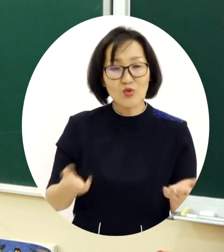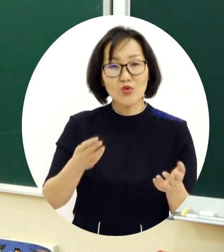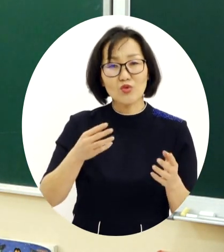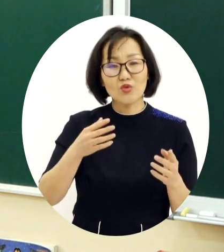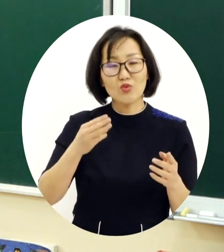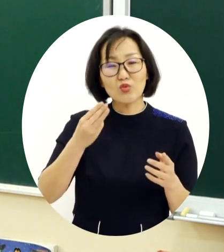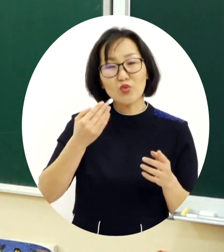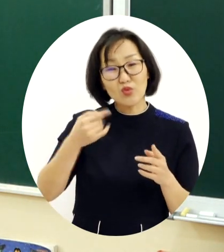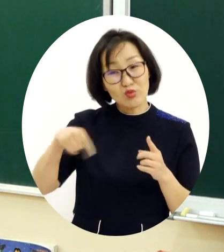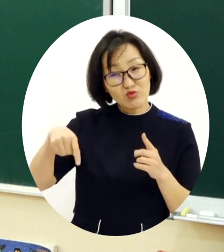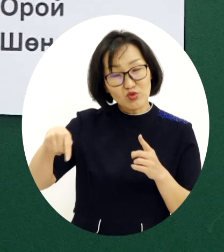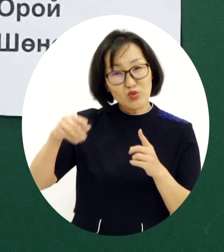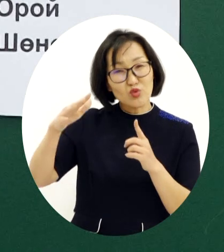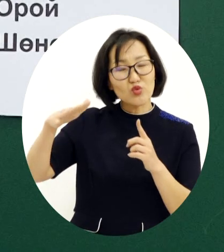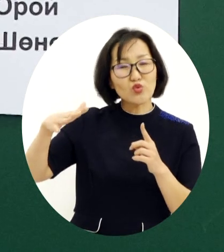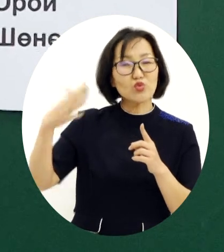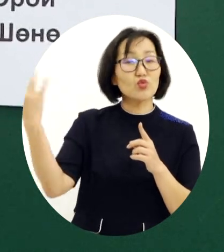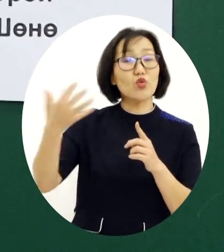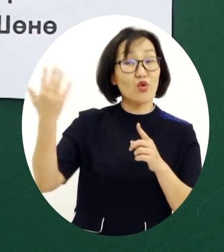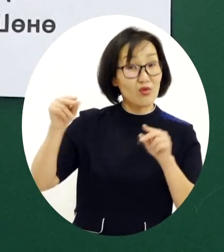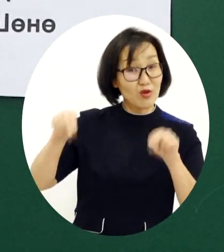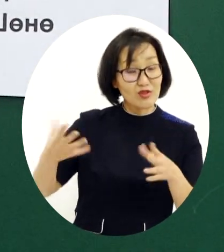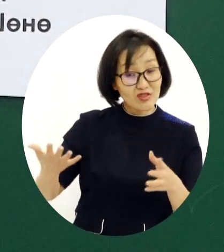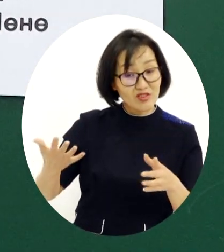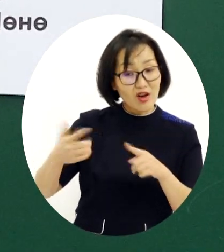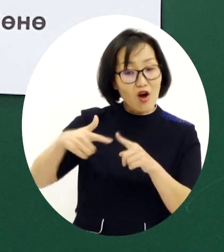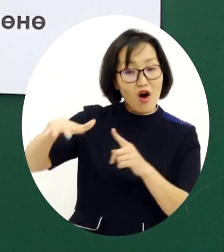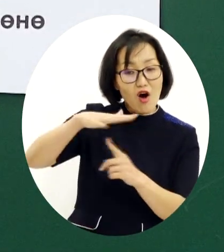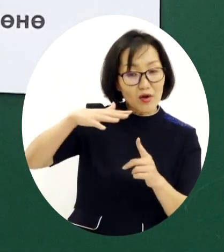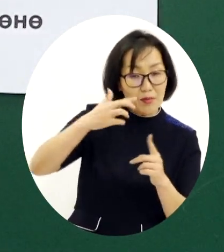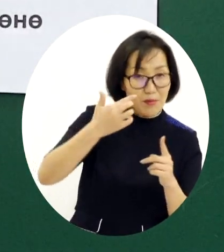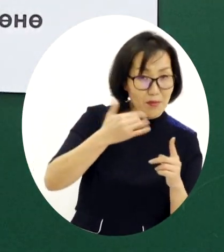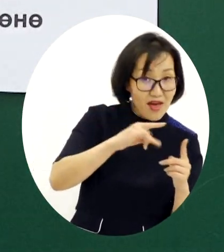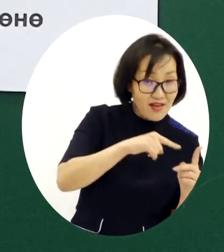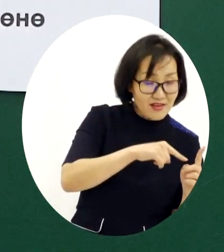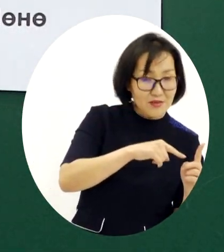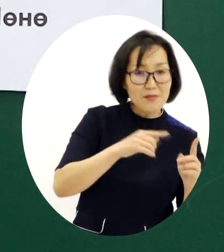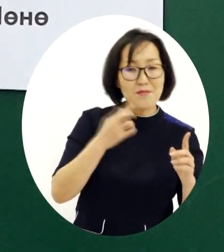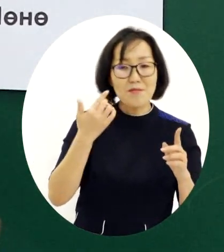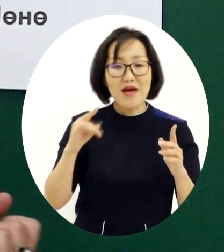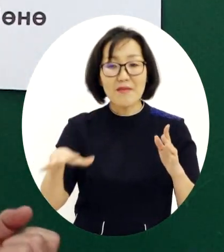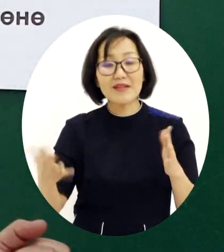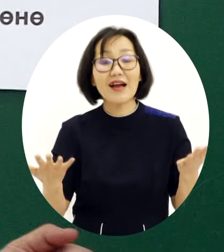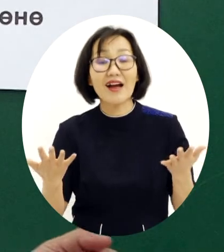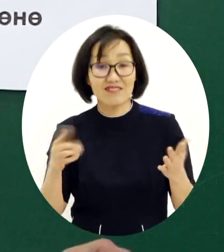шуурга болсон орон байр зааж байгаа буюу байр байршлыг зааж болох нь байна.